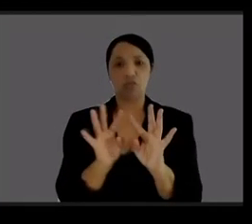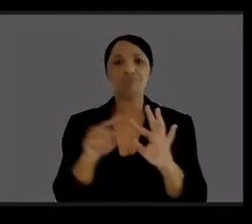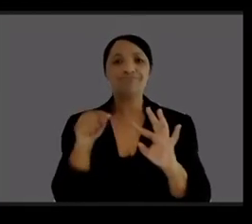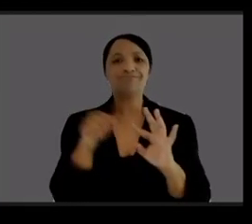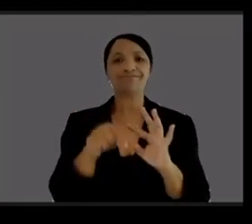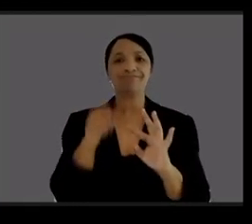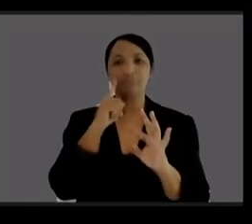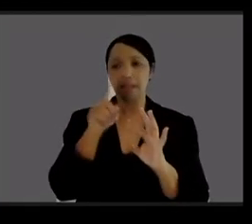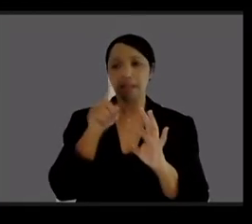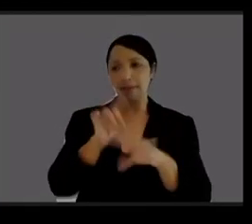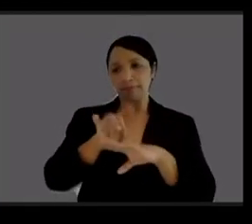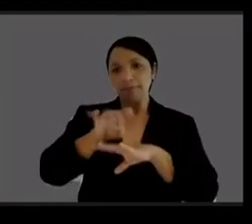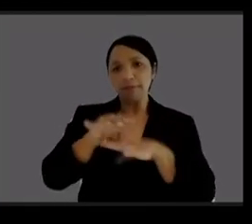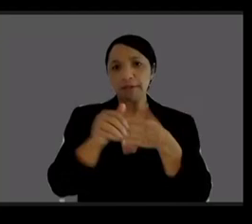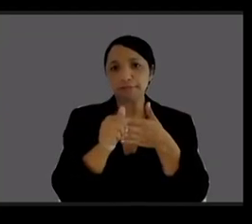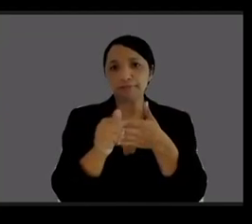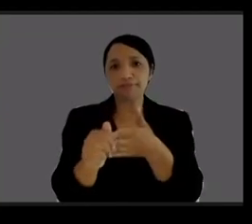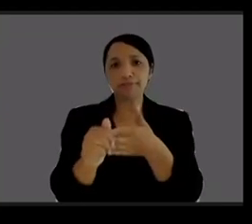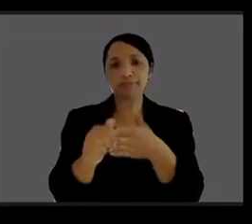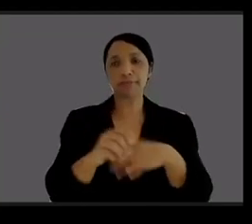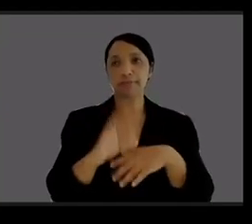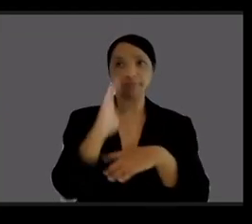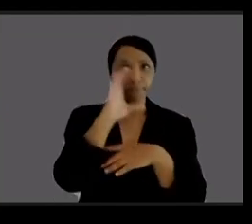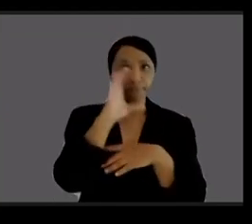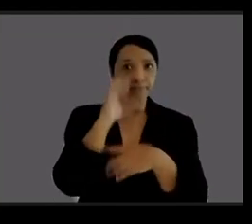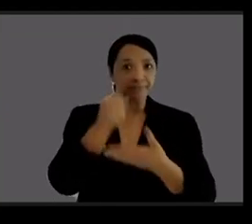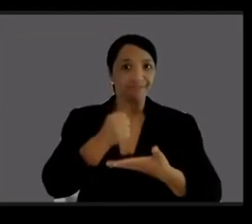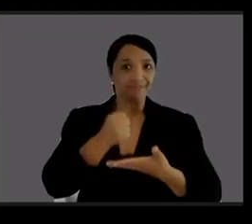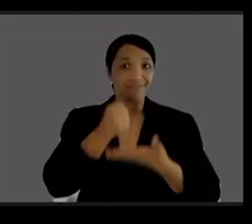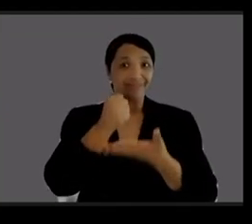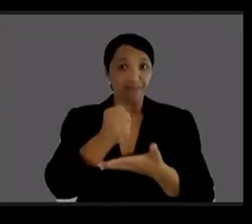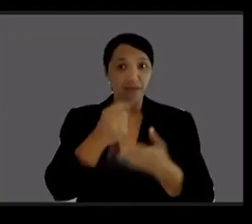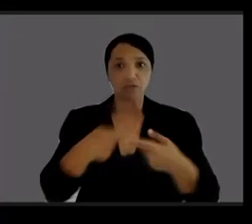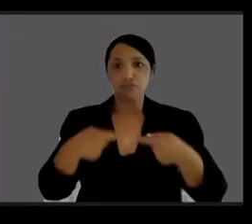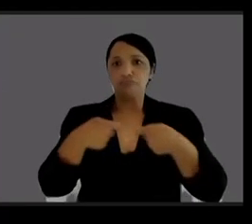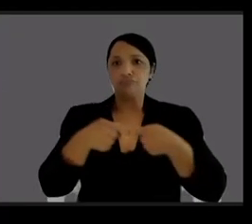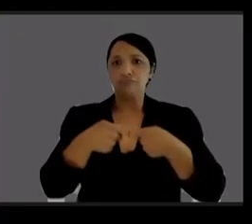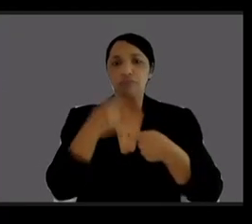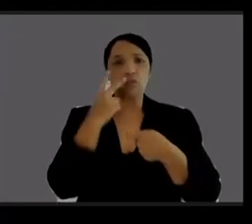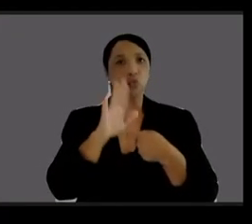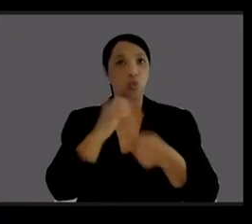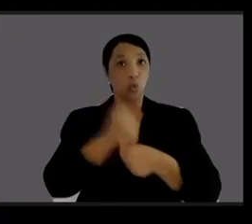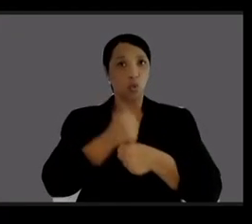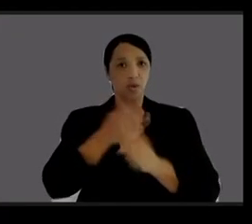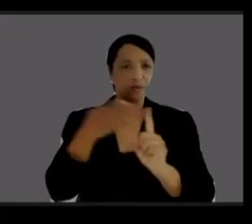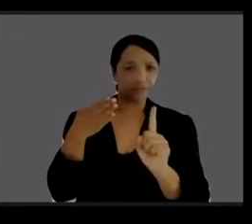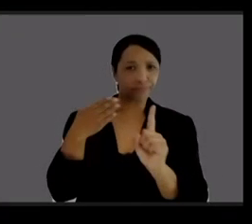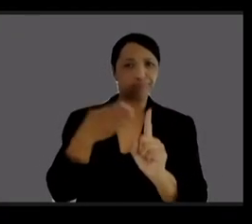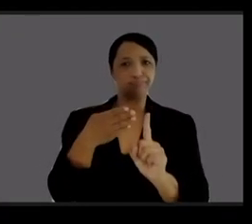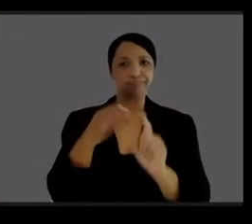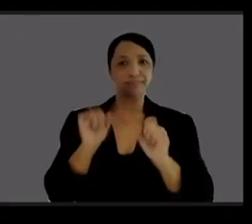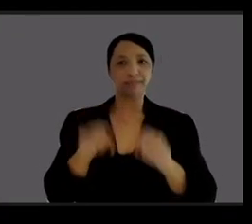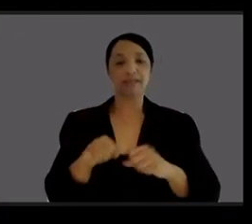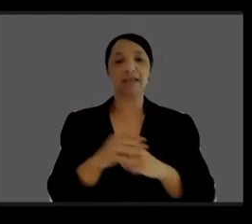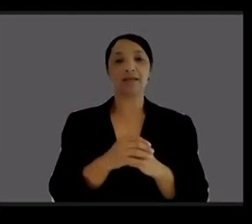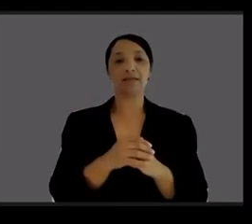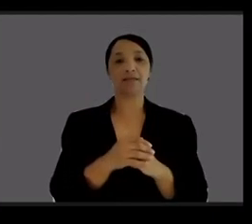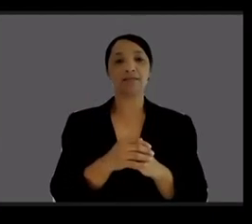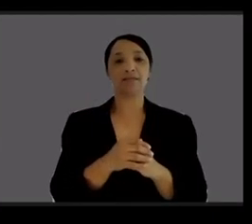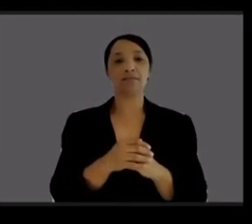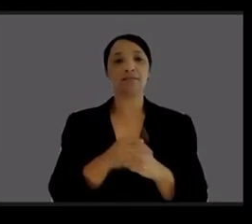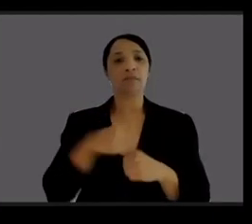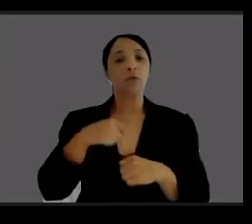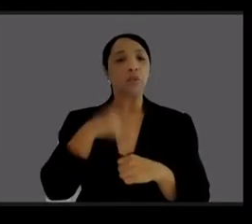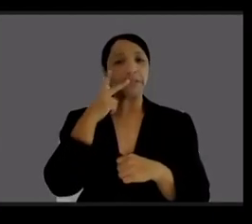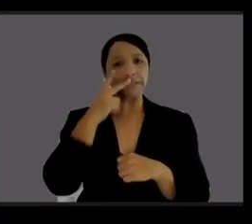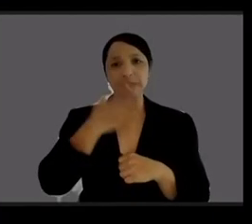供战略指导、支持稳定的资金，并扩大各位的重要工作的影响力。为了帮助推进对